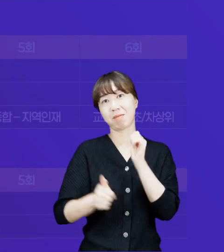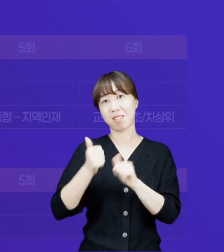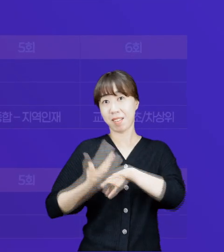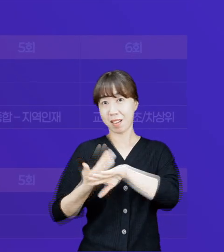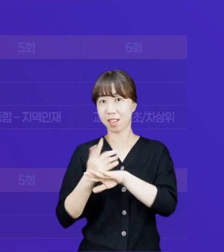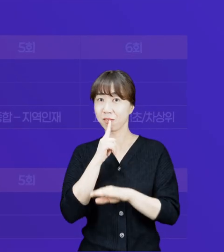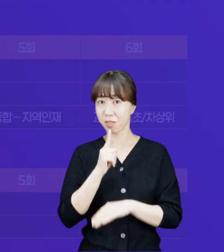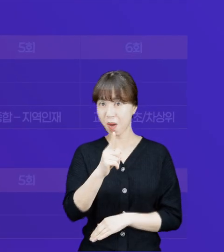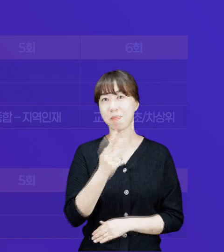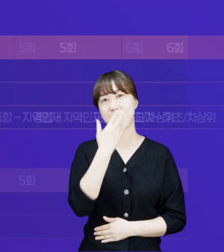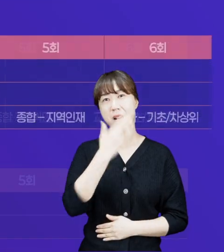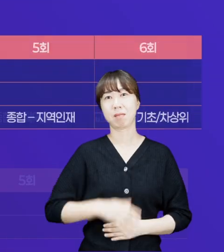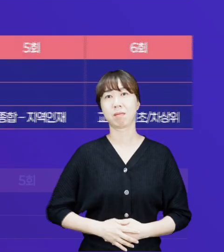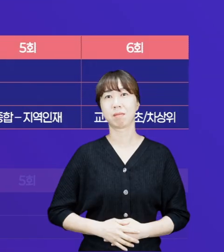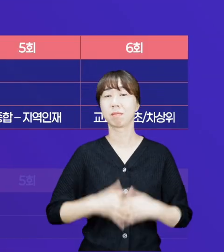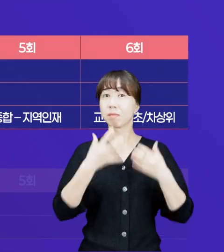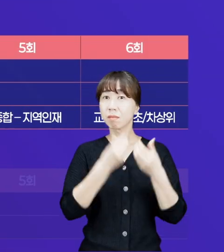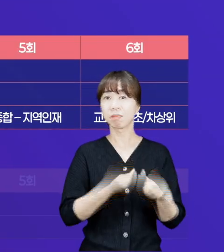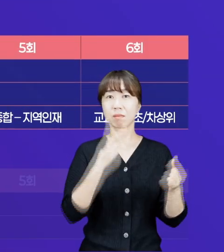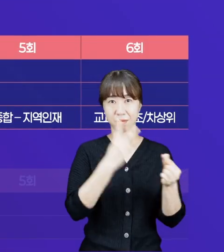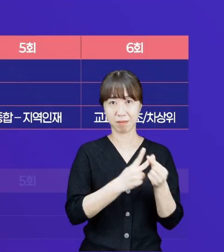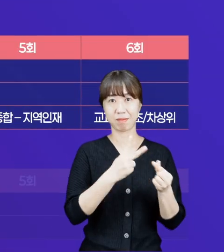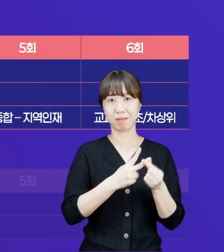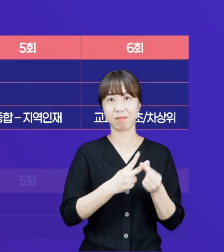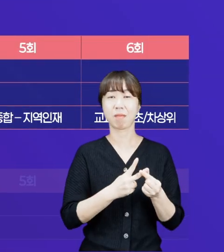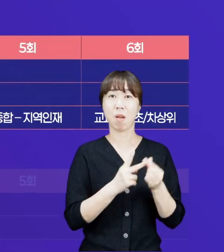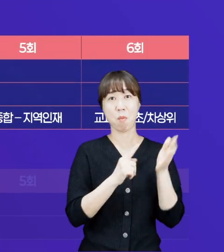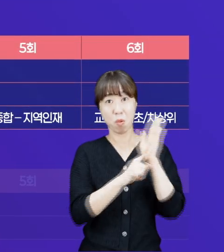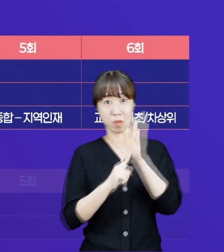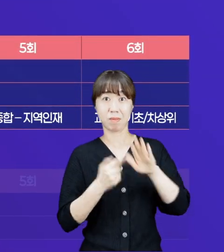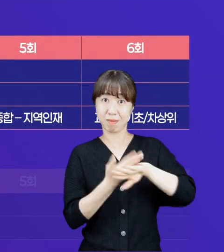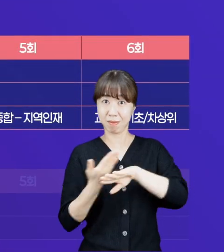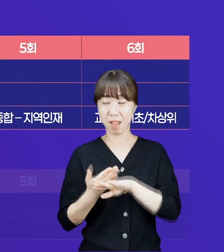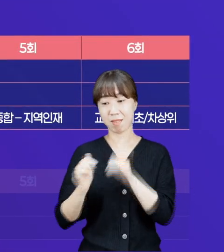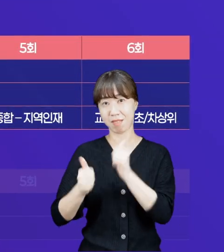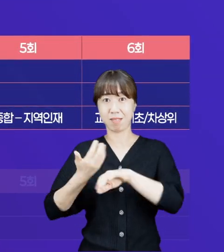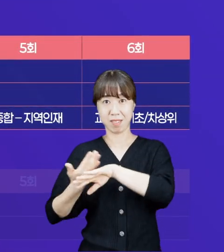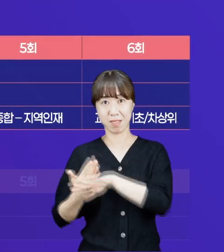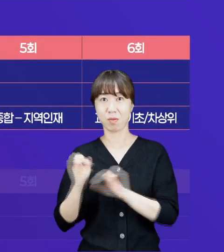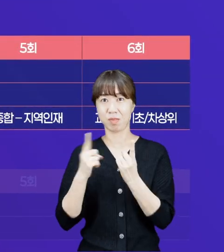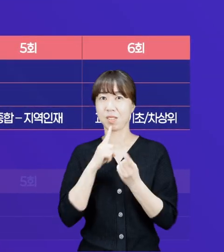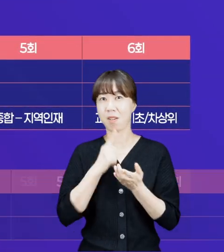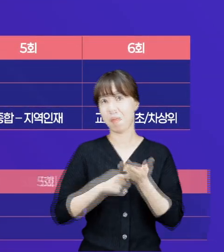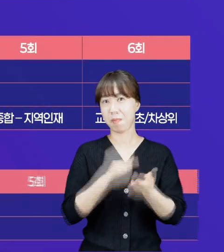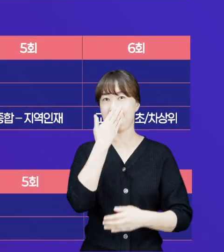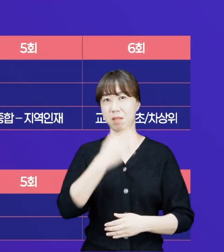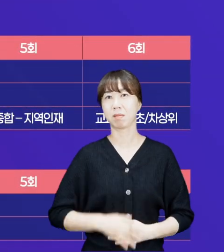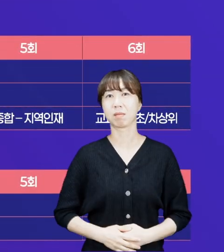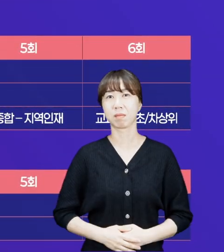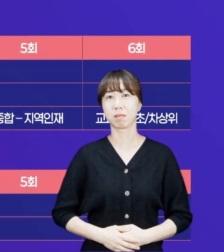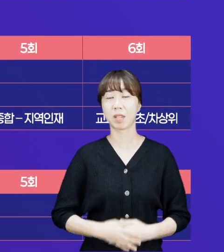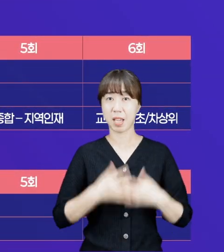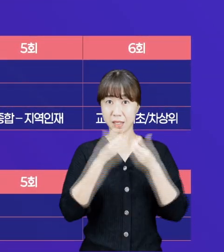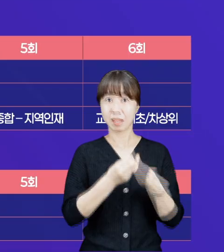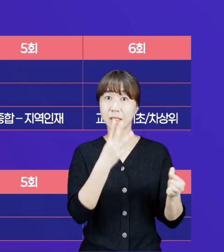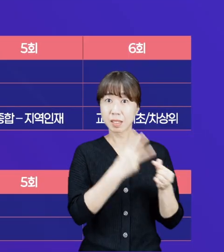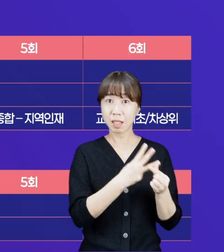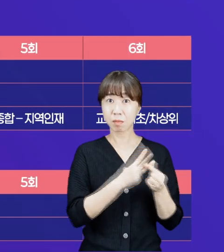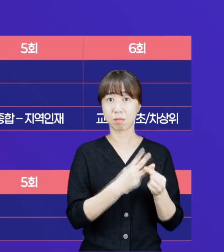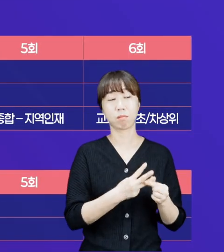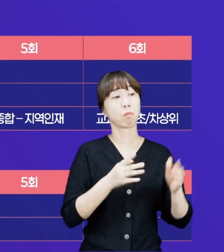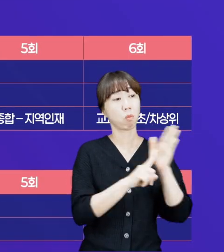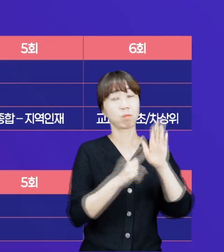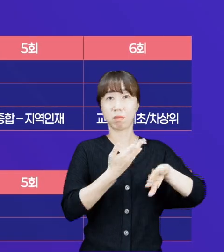지원 가능하며 예시 2와 같이 여러 모집 단위의 전형을 달리하여 지원 가능합니다. 예시 3과 같이 다른 모집 단위여도